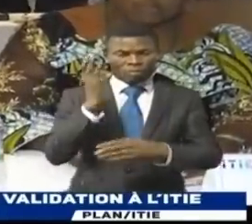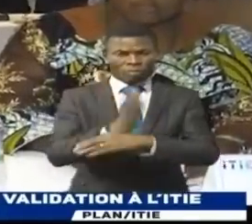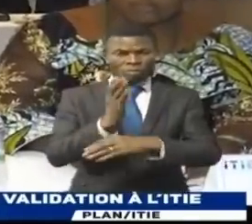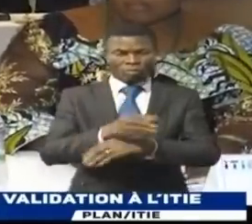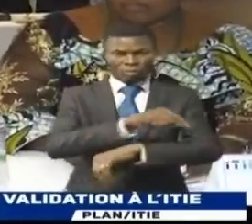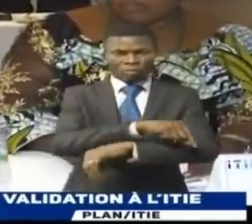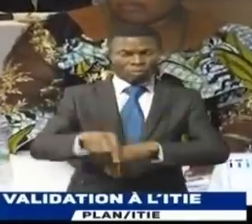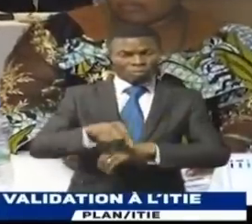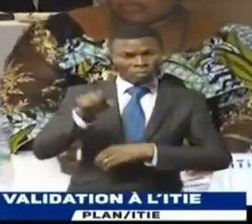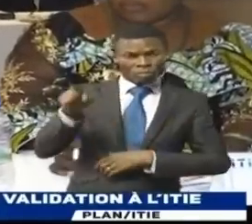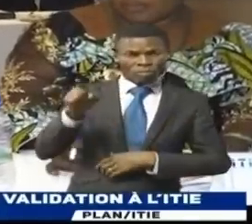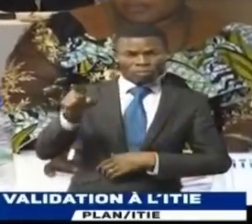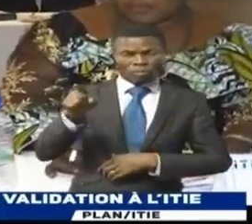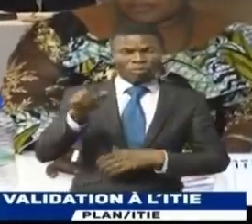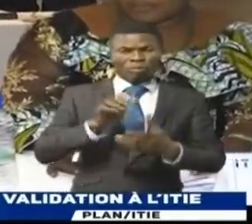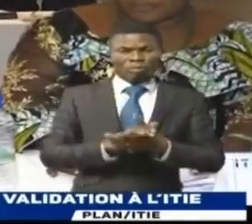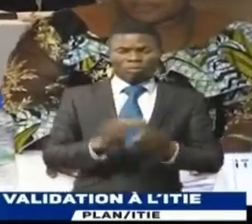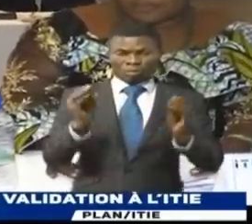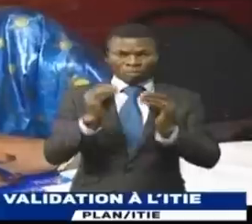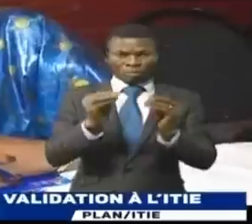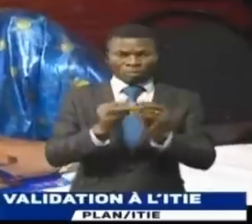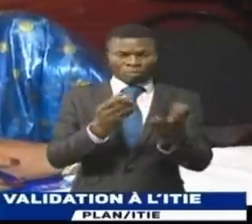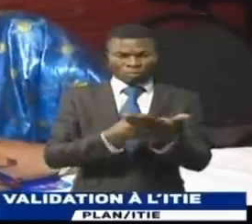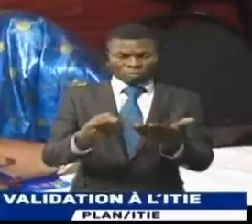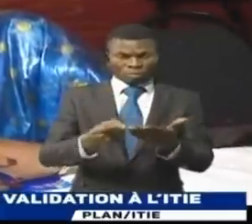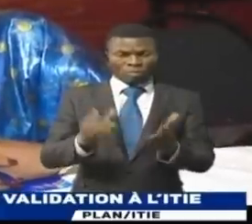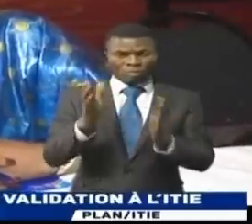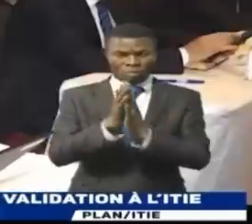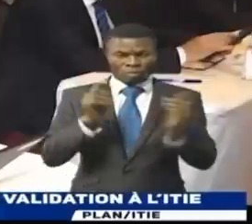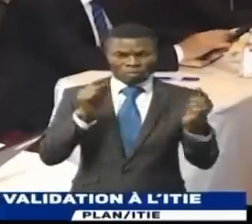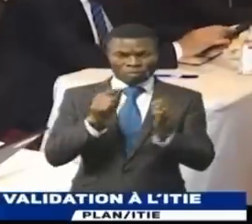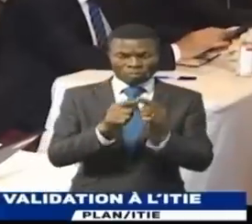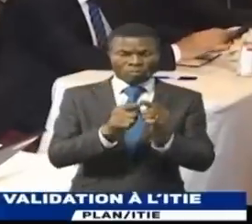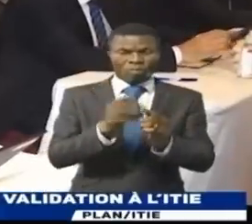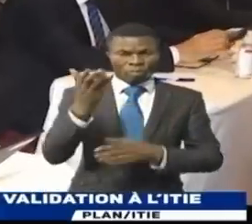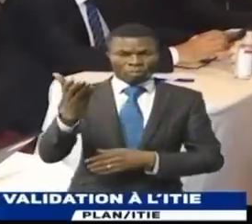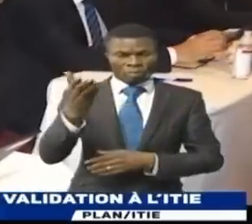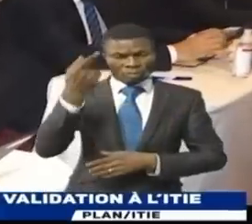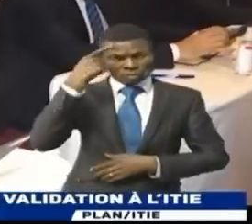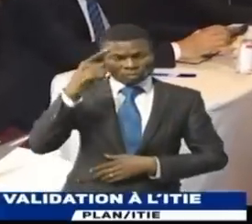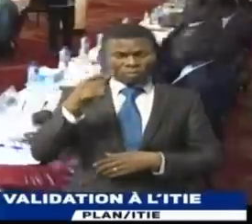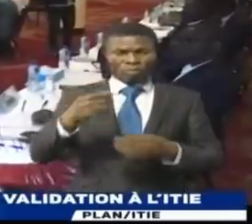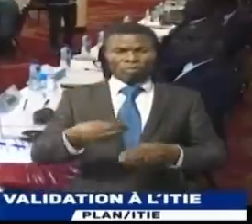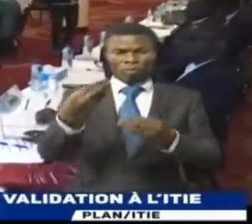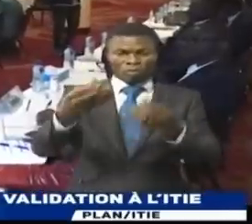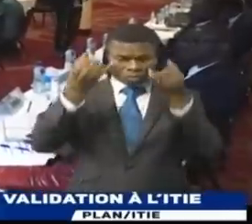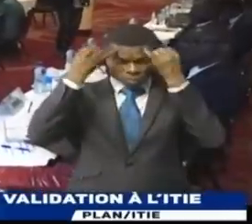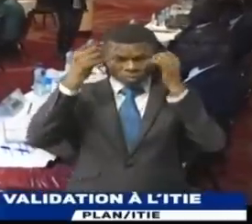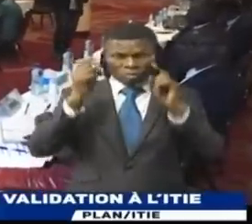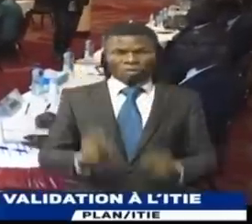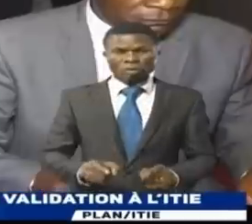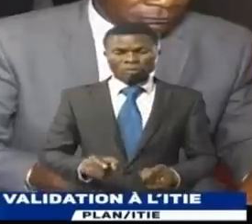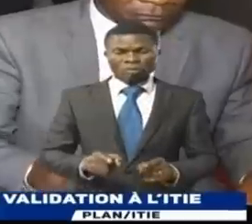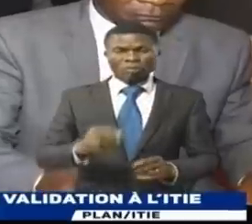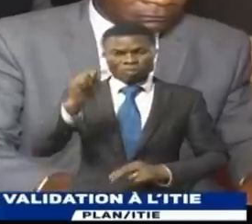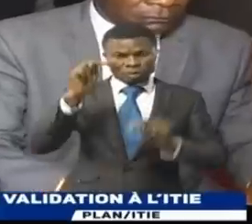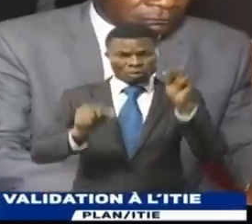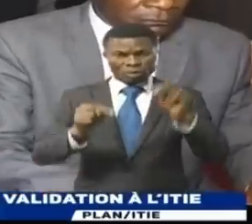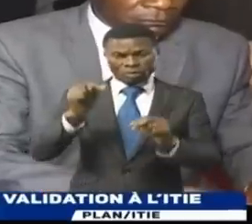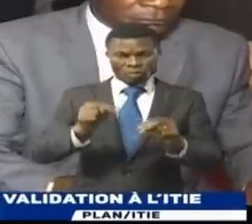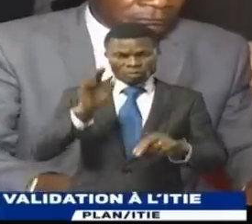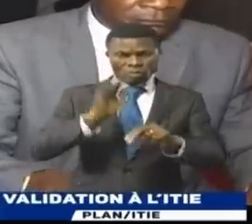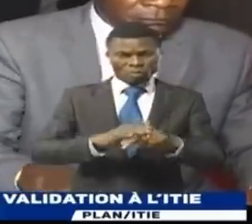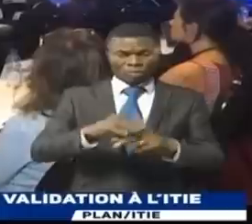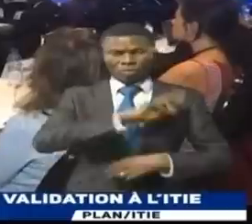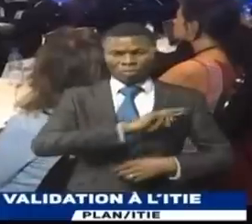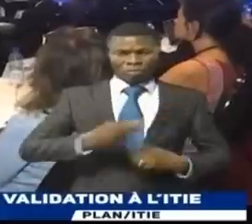l'ITE va se réunir dans la semaine du 10 à Oslo pour donner la décision sur le niveau qu'a atteint la RDC